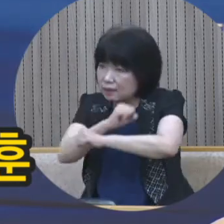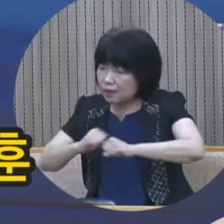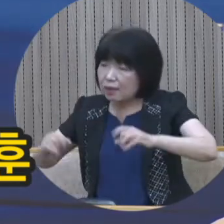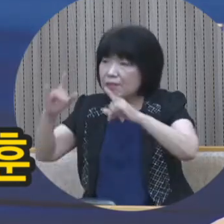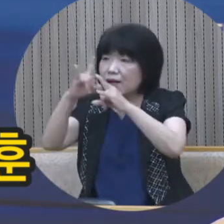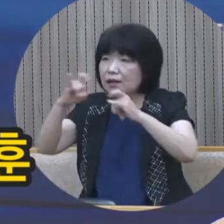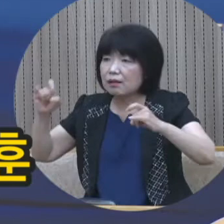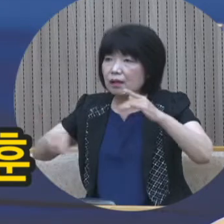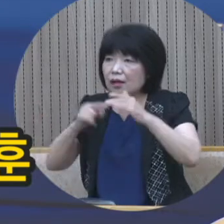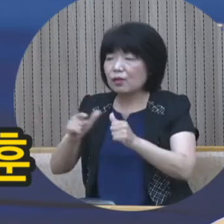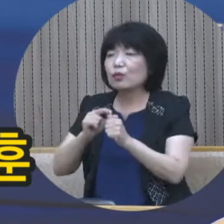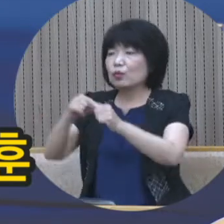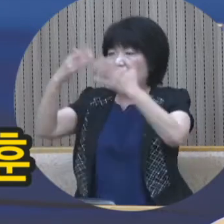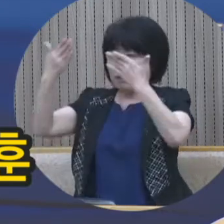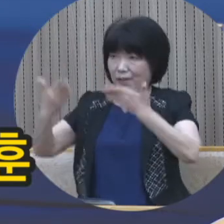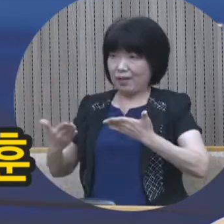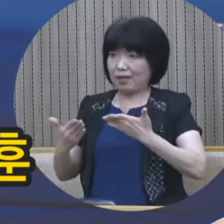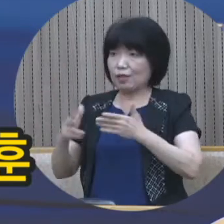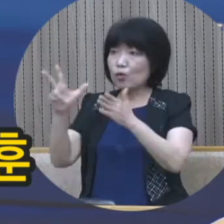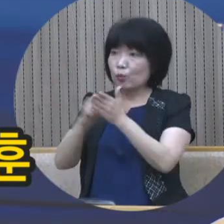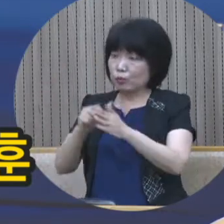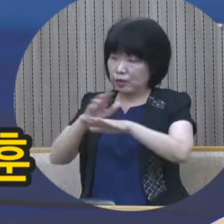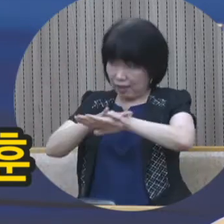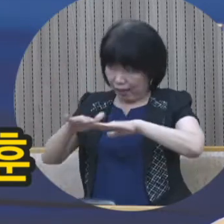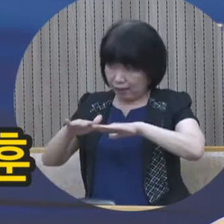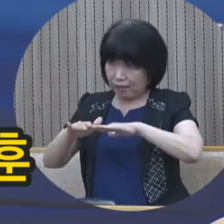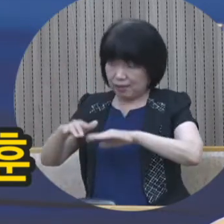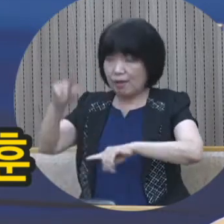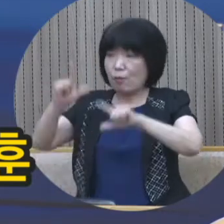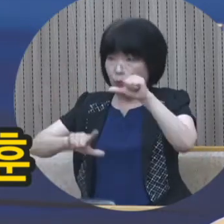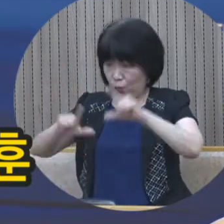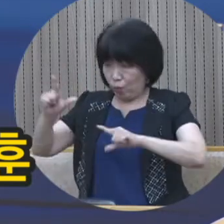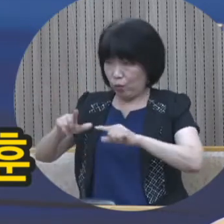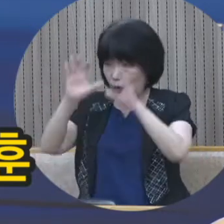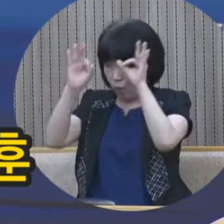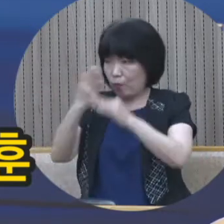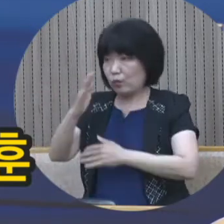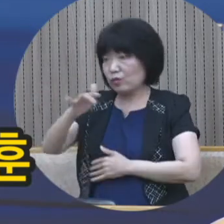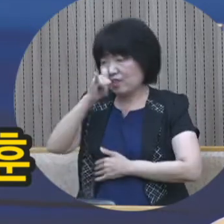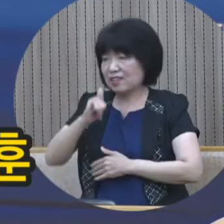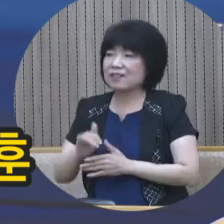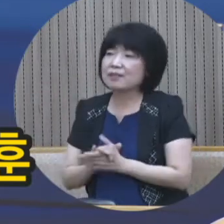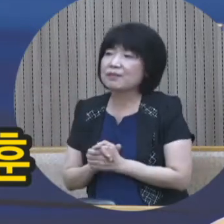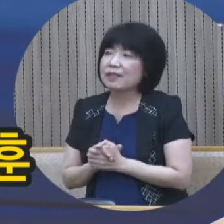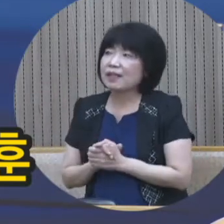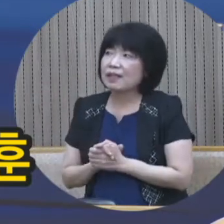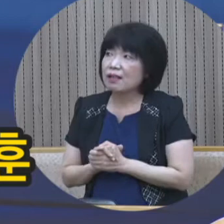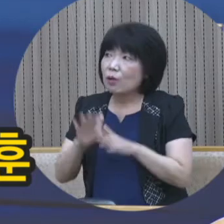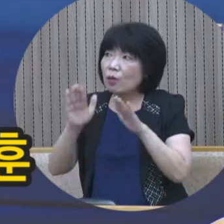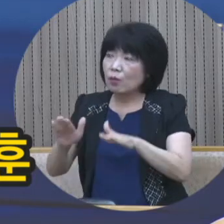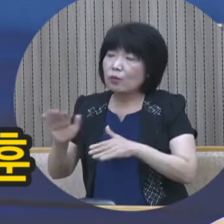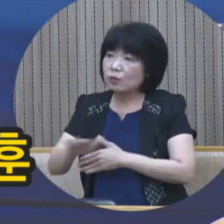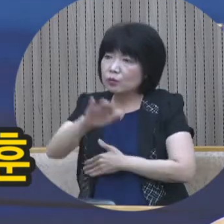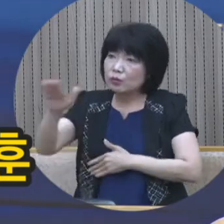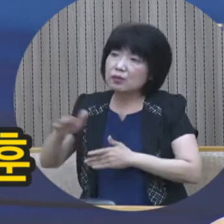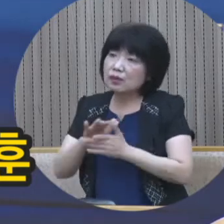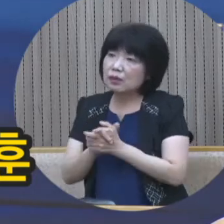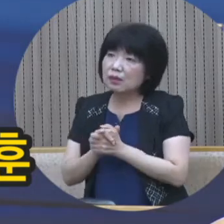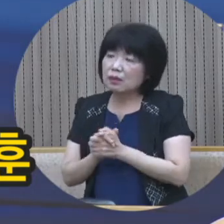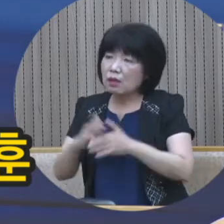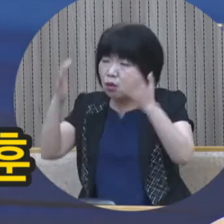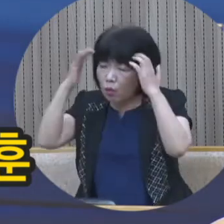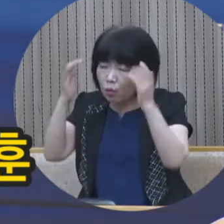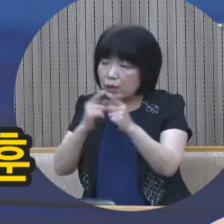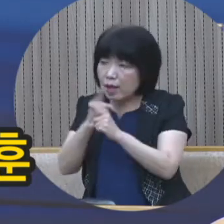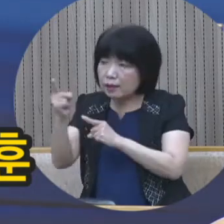안이 구원을 받고 문제를 해결하는 장면을 볼 수가 있습니다. 오늘 우리는 고난을